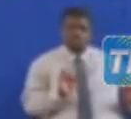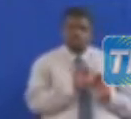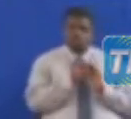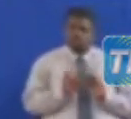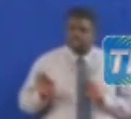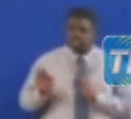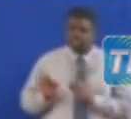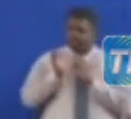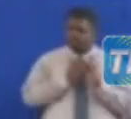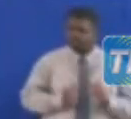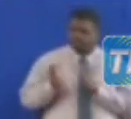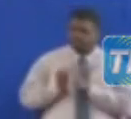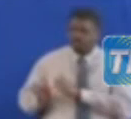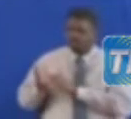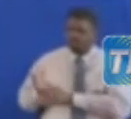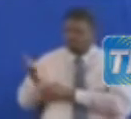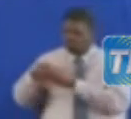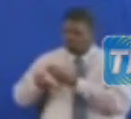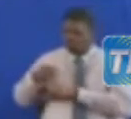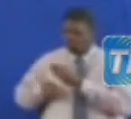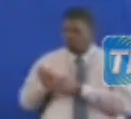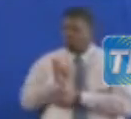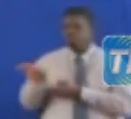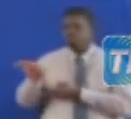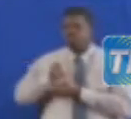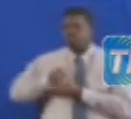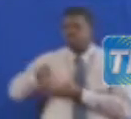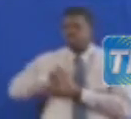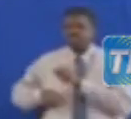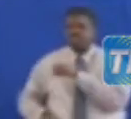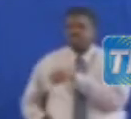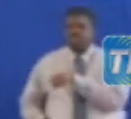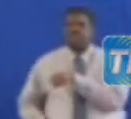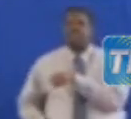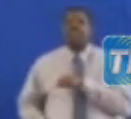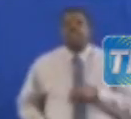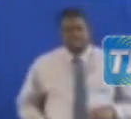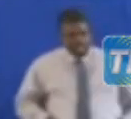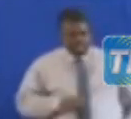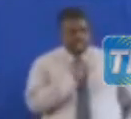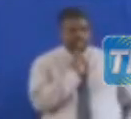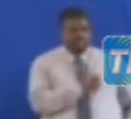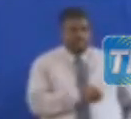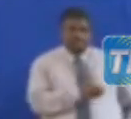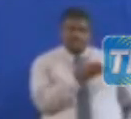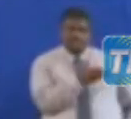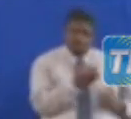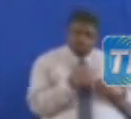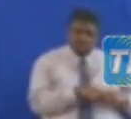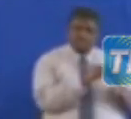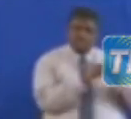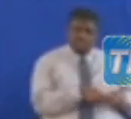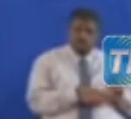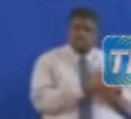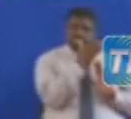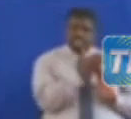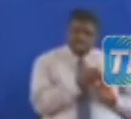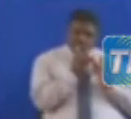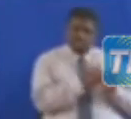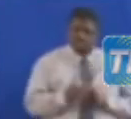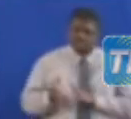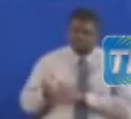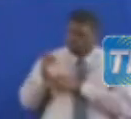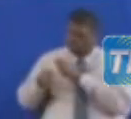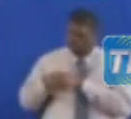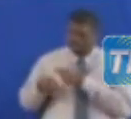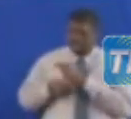mipango ya uchumi wa halmashauri. Mheshimiwa Spika, katika mwaka ujao wa fedha tutaendelea na utekelezaji wa uanzishwaji, upangaji